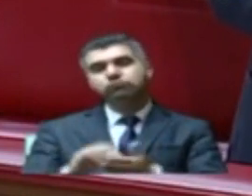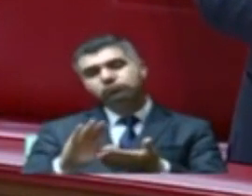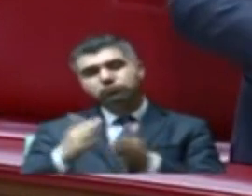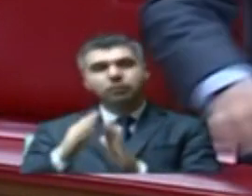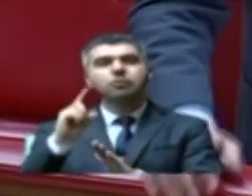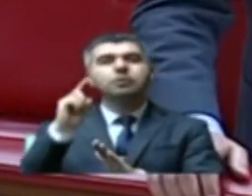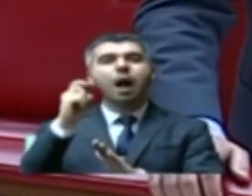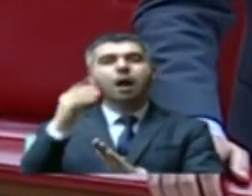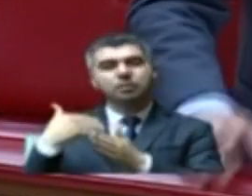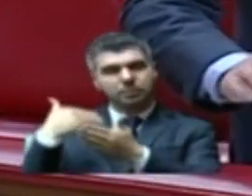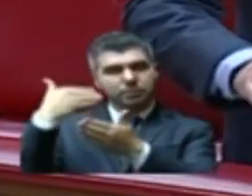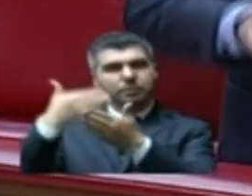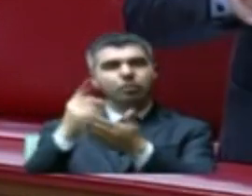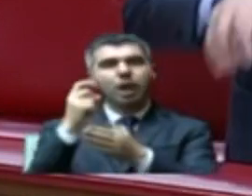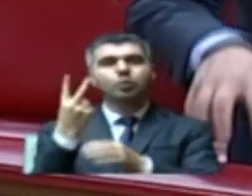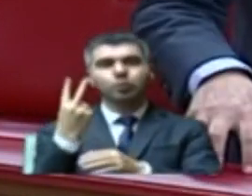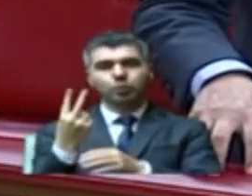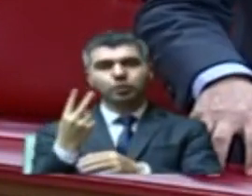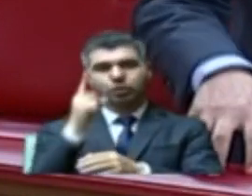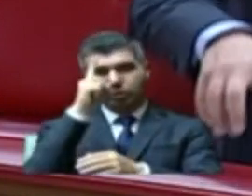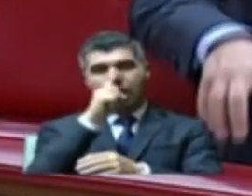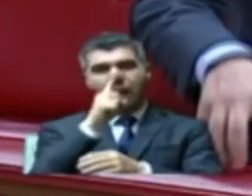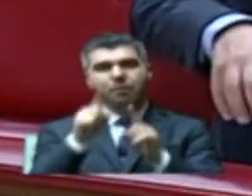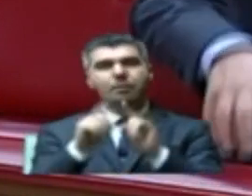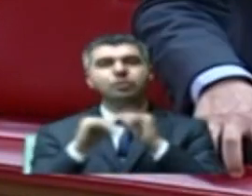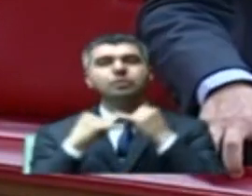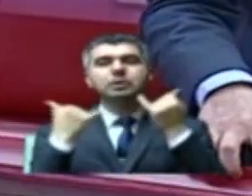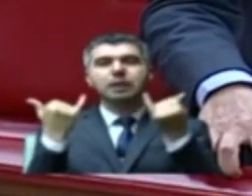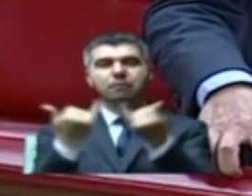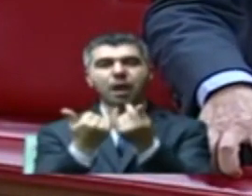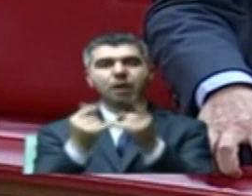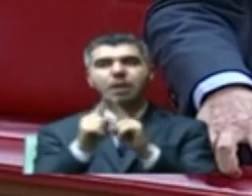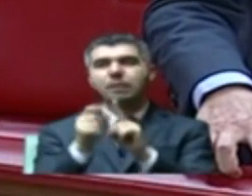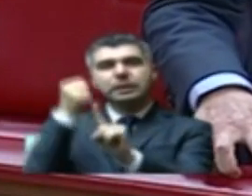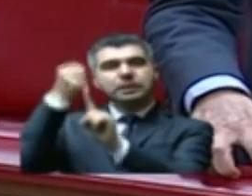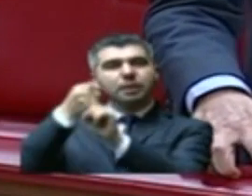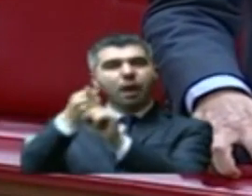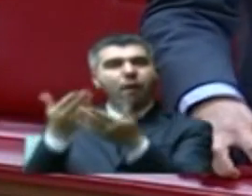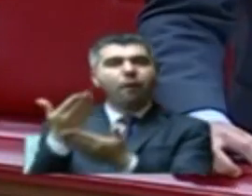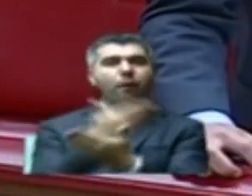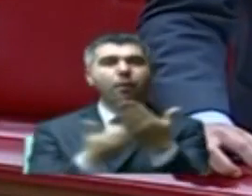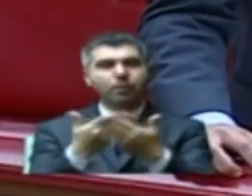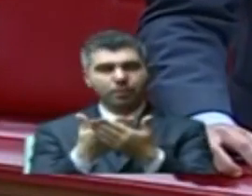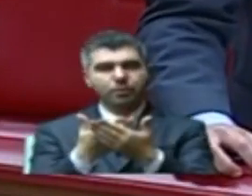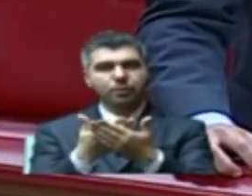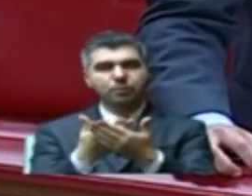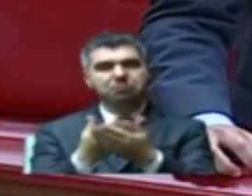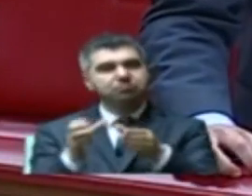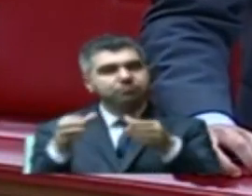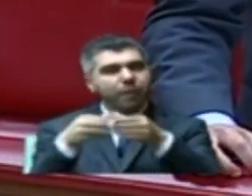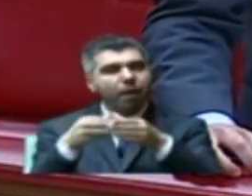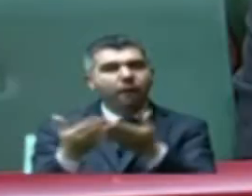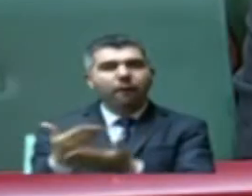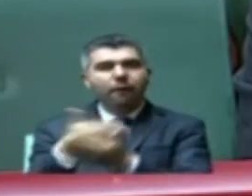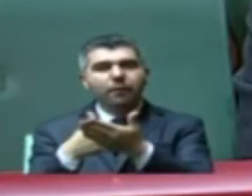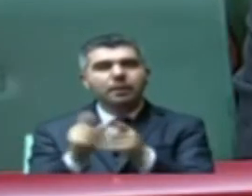الشهر القادم إن شاء الله اليوم الوطني حول الإصلاح البيداغوجي، واللي غيكون بواحد الصيغة تشاركية